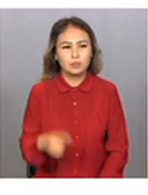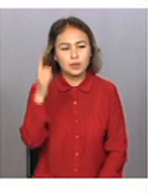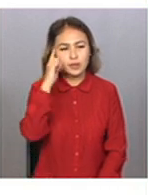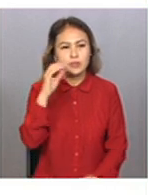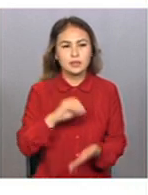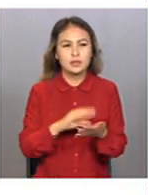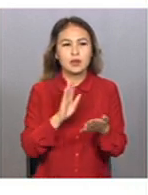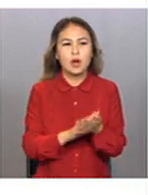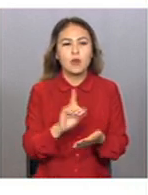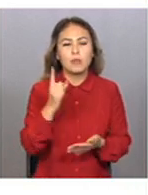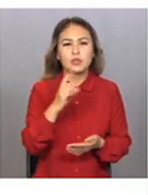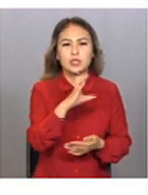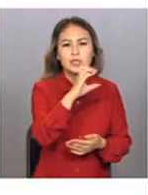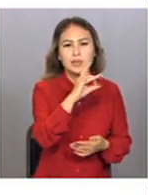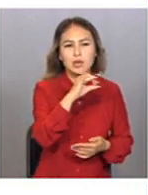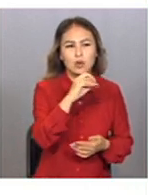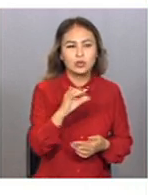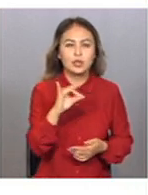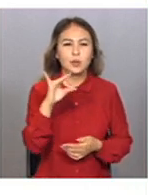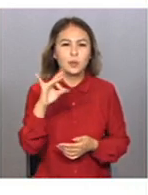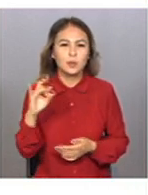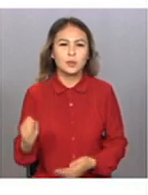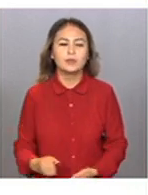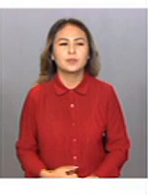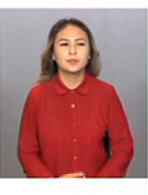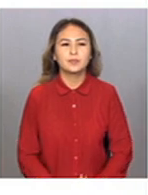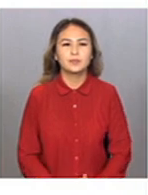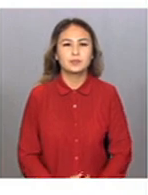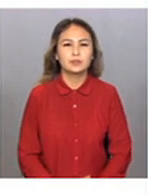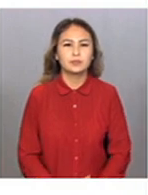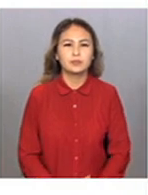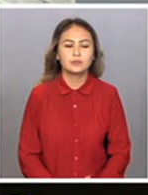Подумайте и оцените поступок Сережи и Юры.